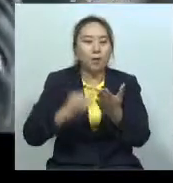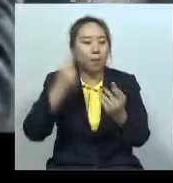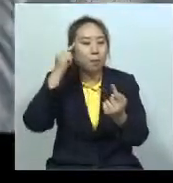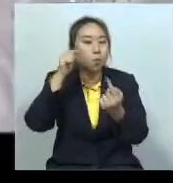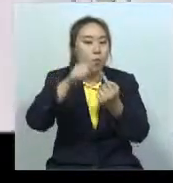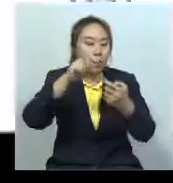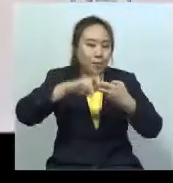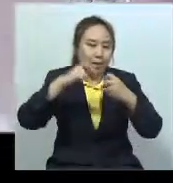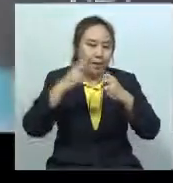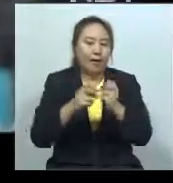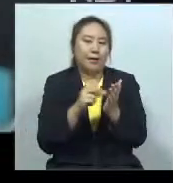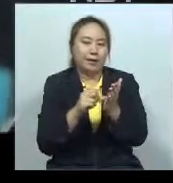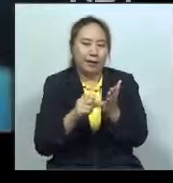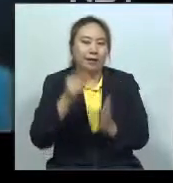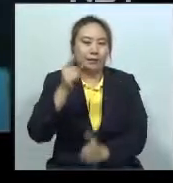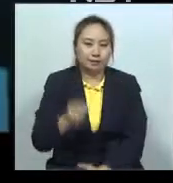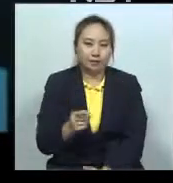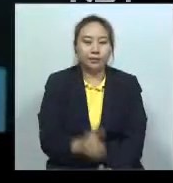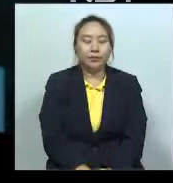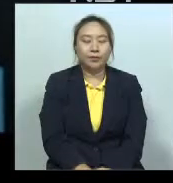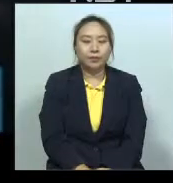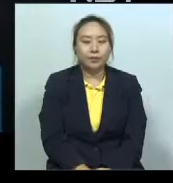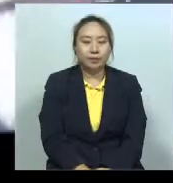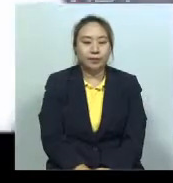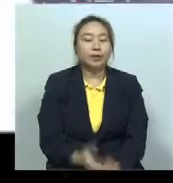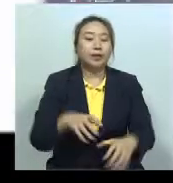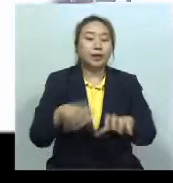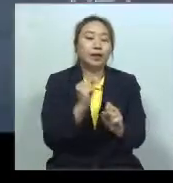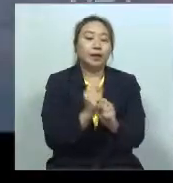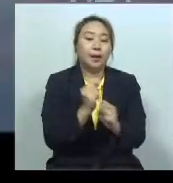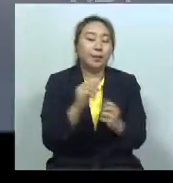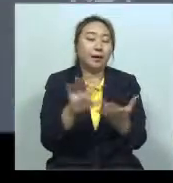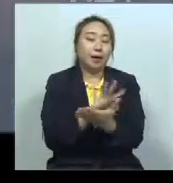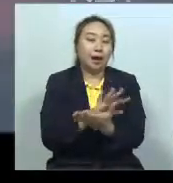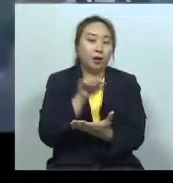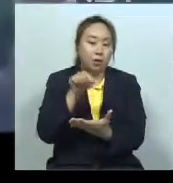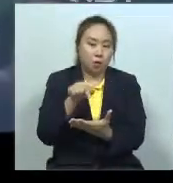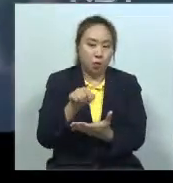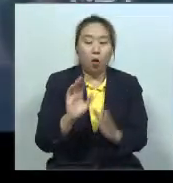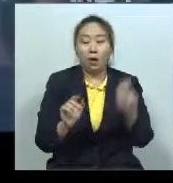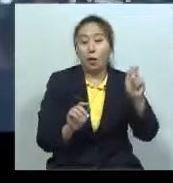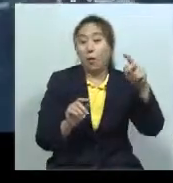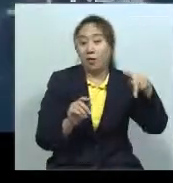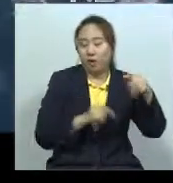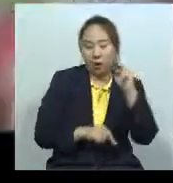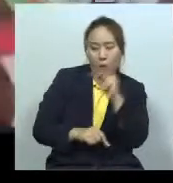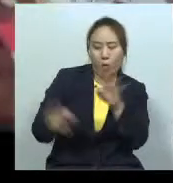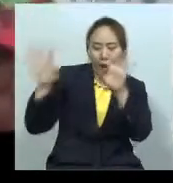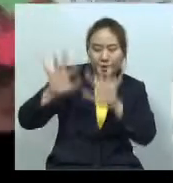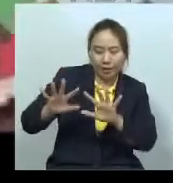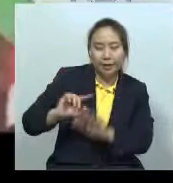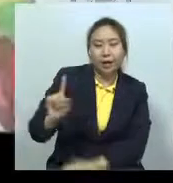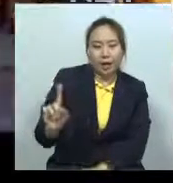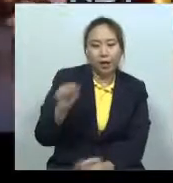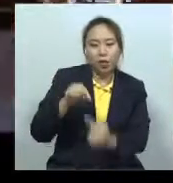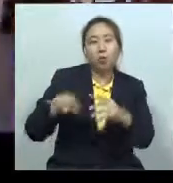ปัญหาของประเทศสมาชิกอย่างจริงจังส่วนการจัดทำเอกสารมุมมองของอาเซียนต่อแนวคิดอินโดแปซิฟิกเป็นการตั้งอยู่บนพื้นฐ